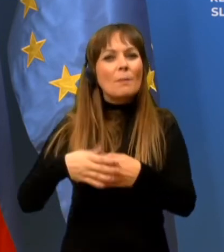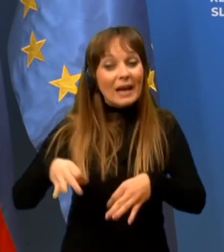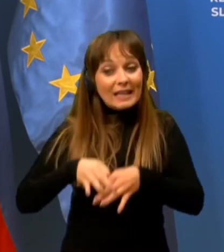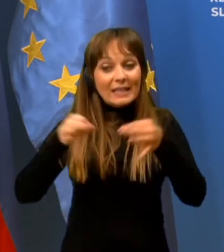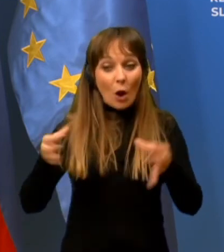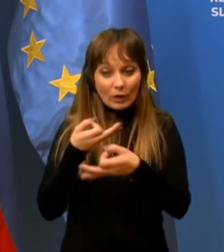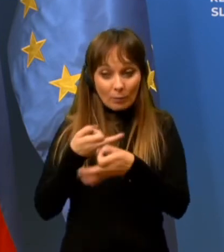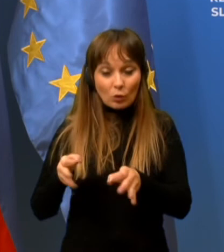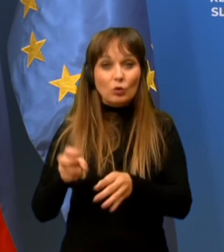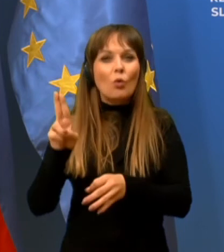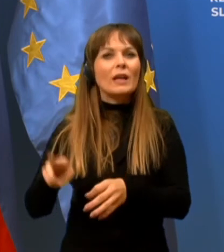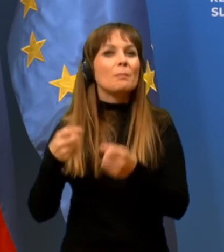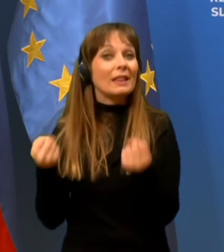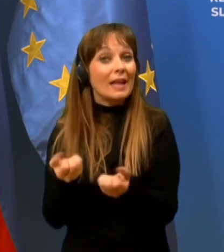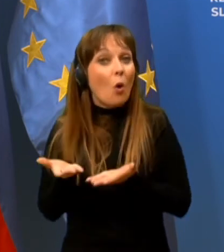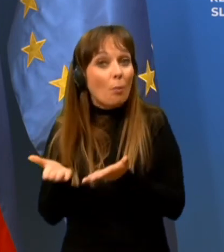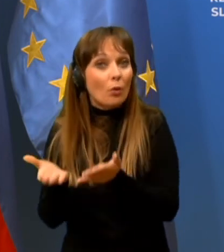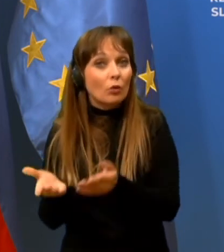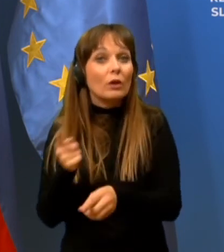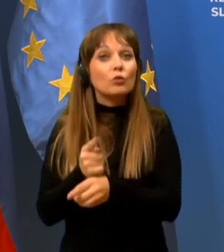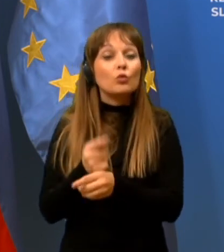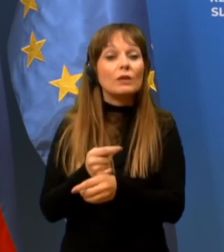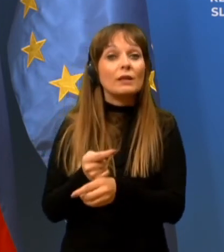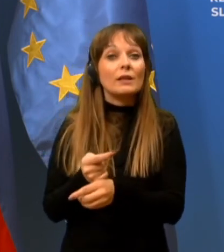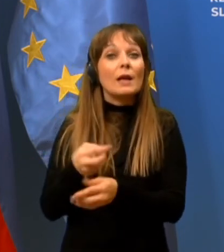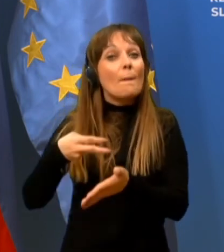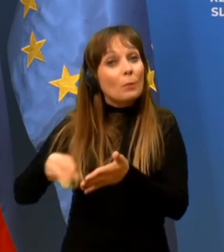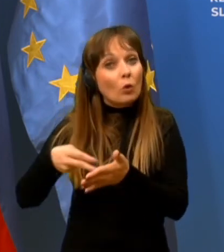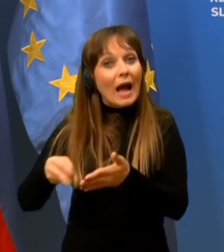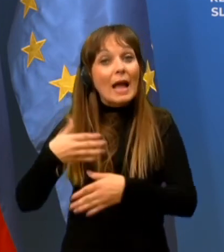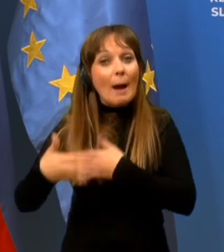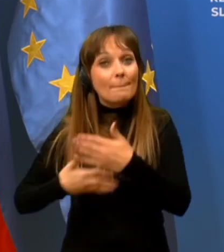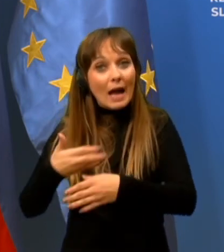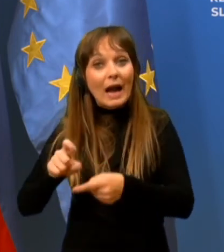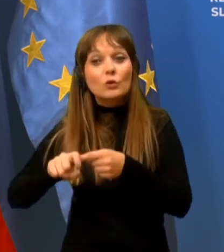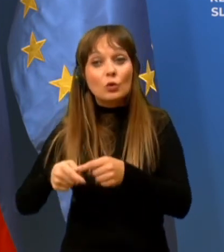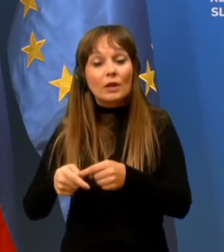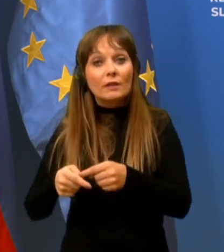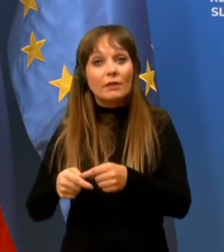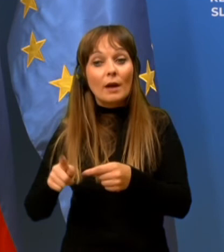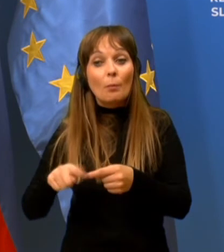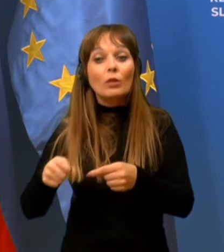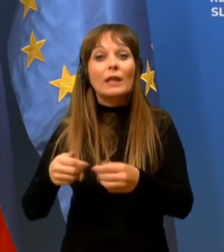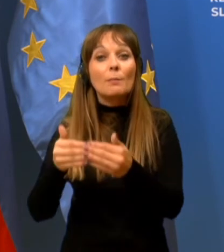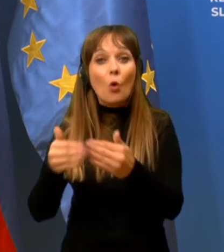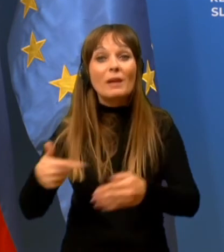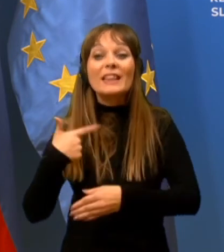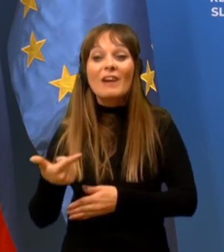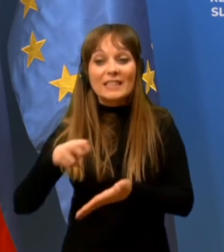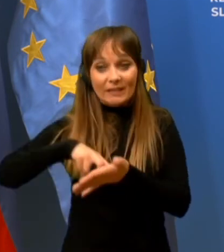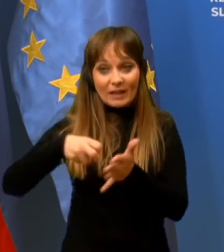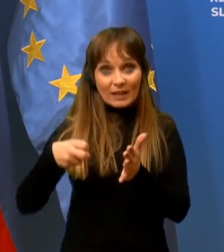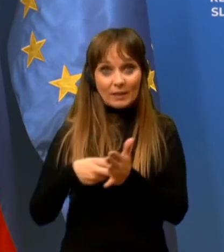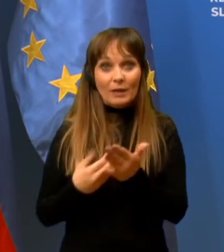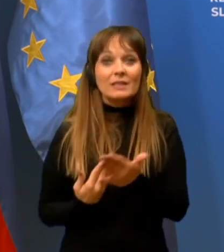katerih se izvaja dejavnost ponudbe ter prodaje blaga in storitev potrošnikov, se omeji na 20 kvadratnih metrov